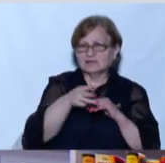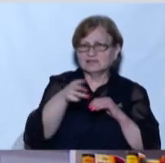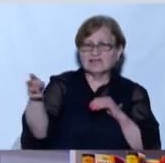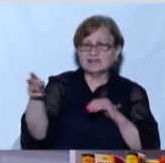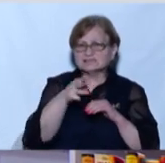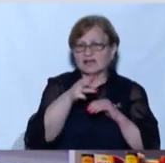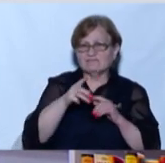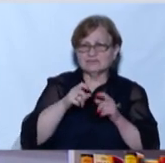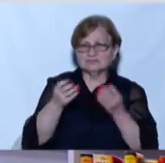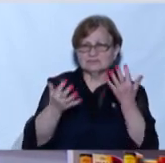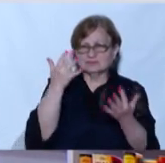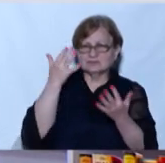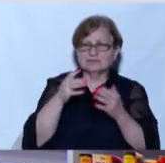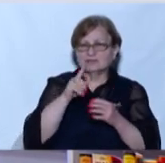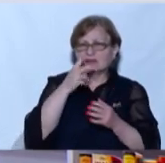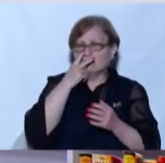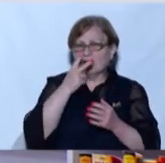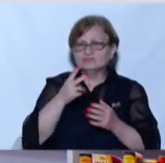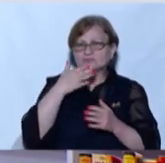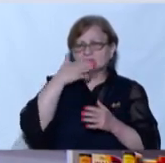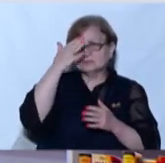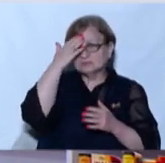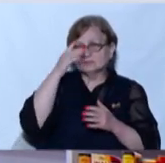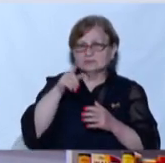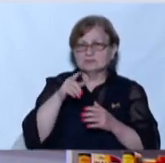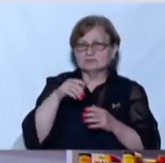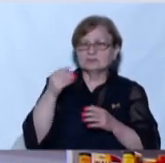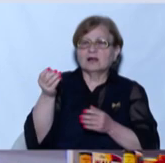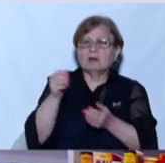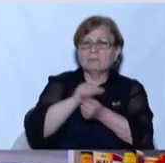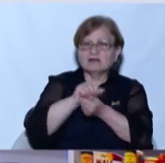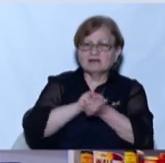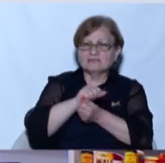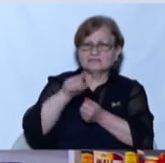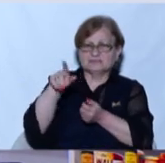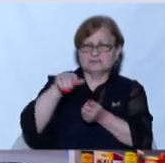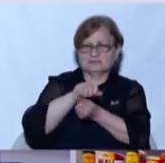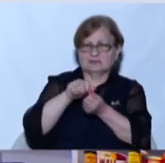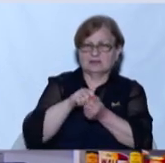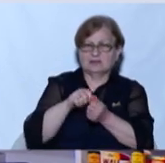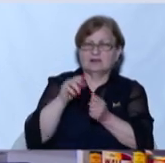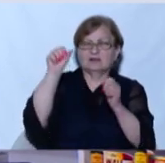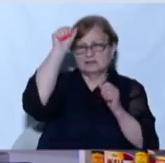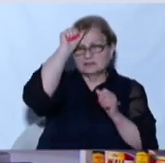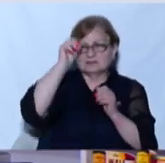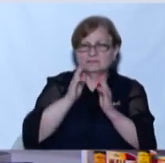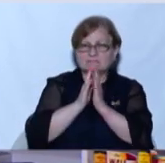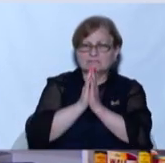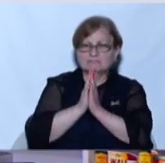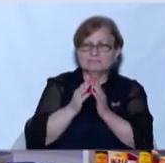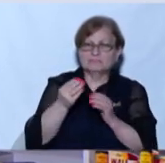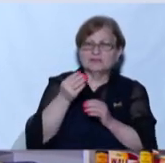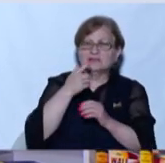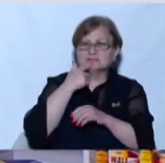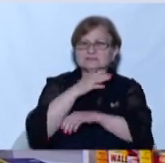მონაყვანები. ღმერთო დამასწარ ზაფხულსა, ფქვილს ამ წისქვილზე დაფქულსა. ყოლა წმინდაო დამადევ, წყულზე